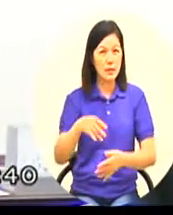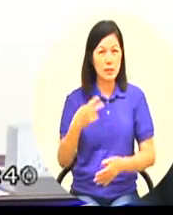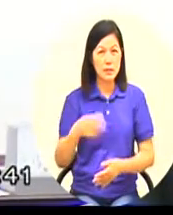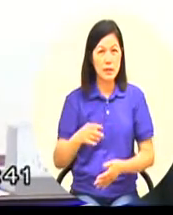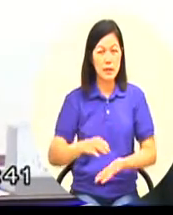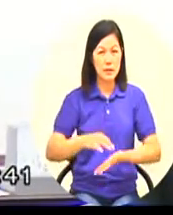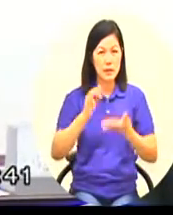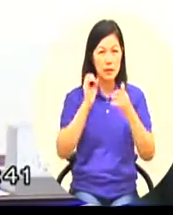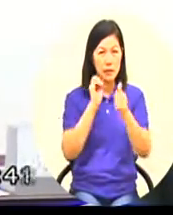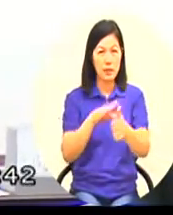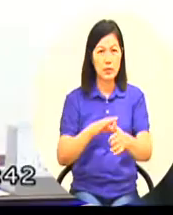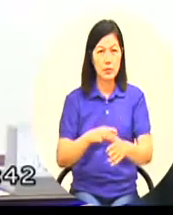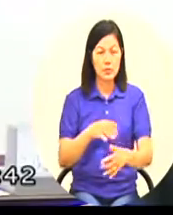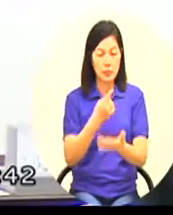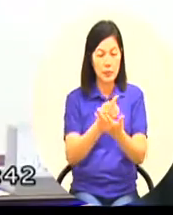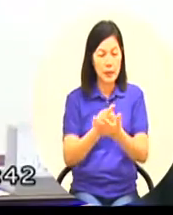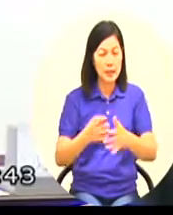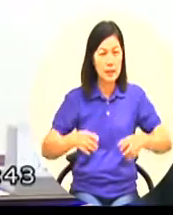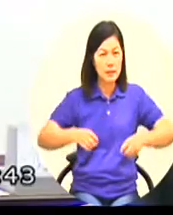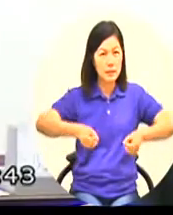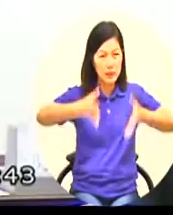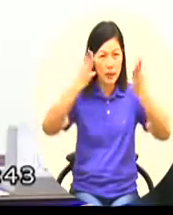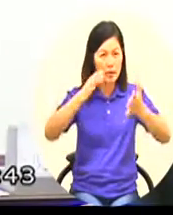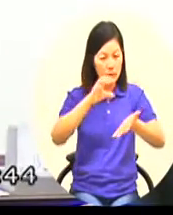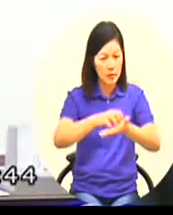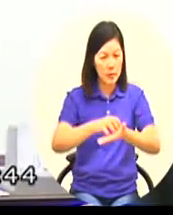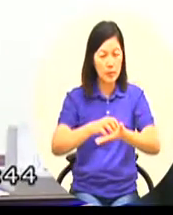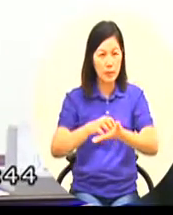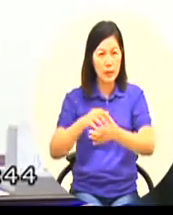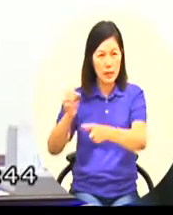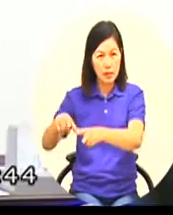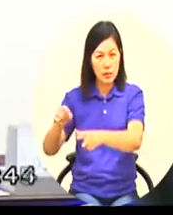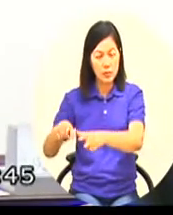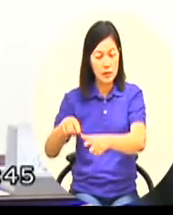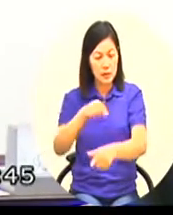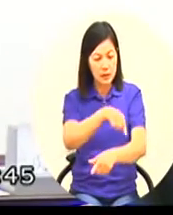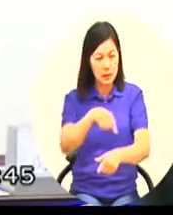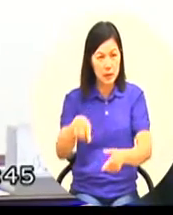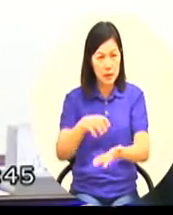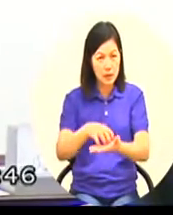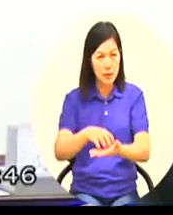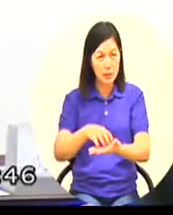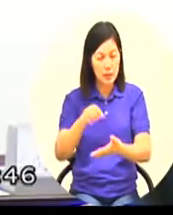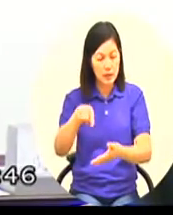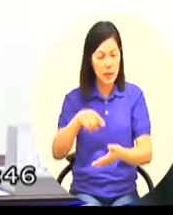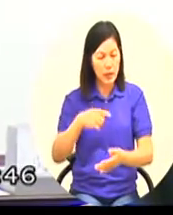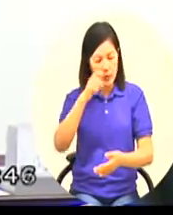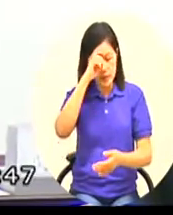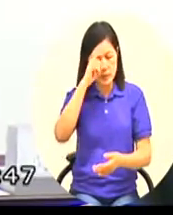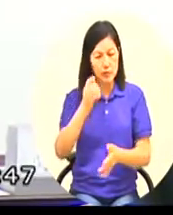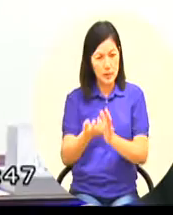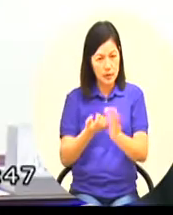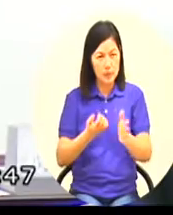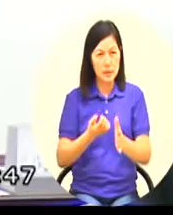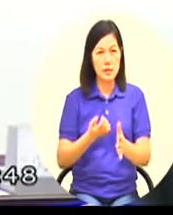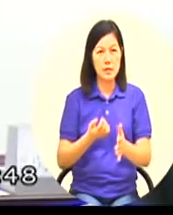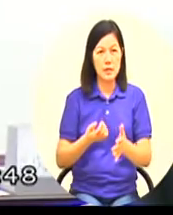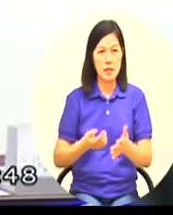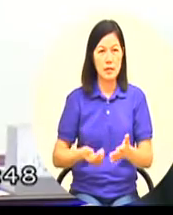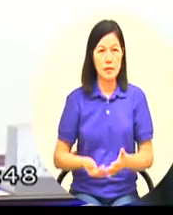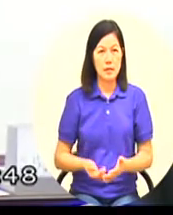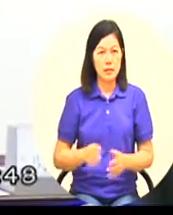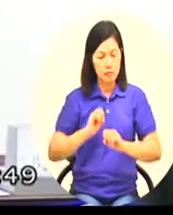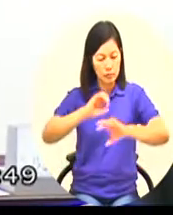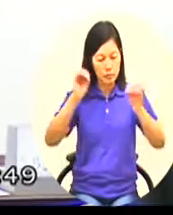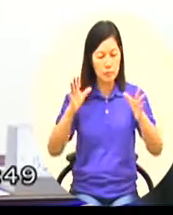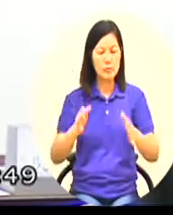的，每个大楼怎么样证明，跟这个业者怎么样去做证明这部分？我希望我们在之前会有一个比较好的宣